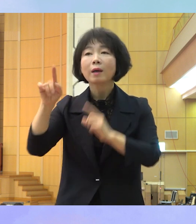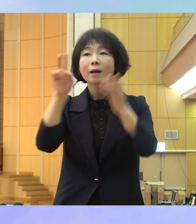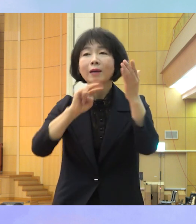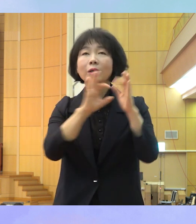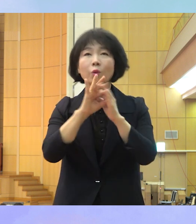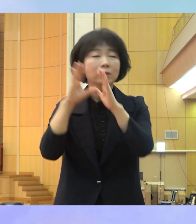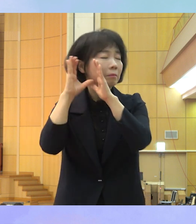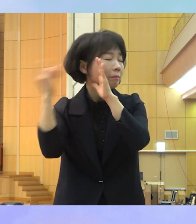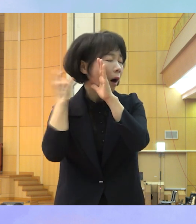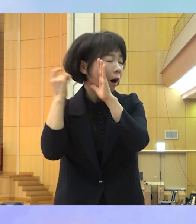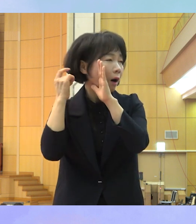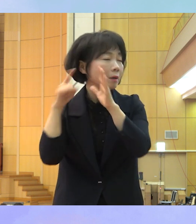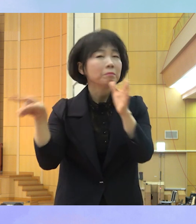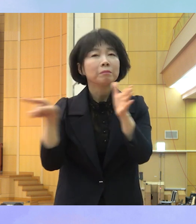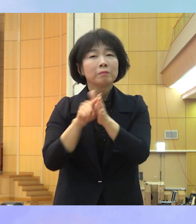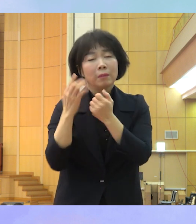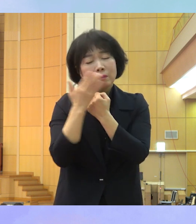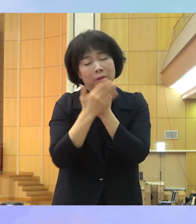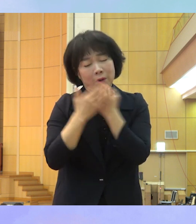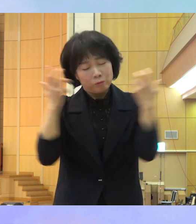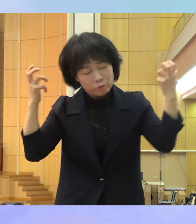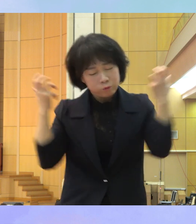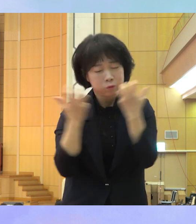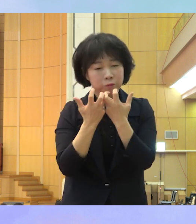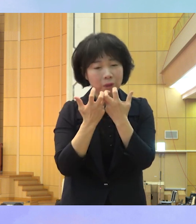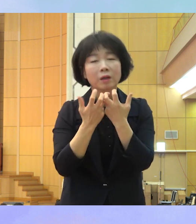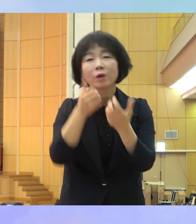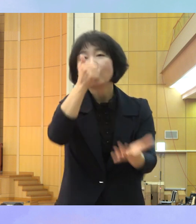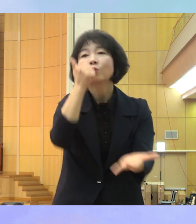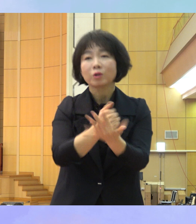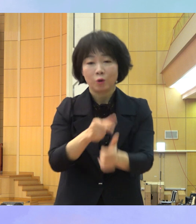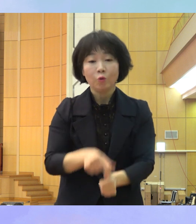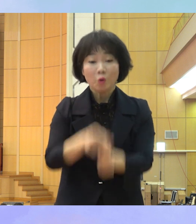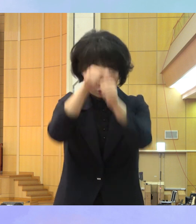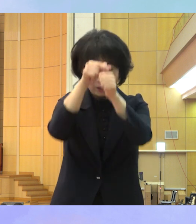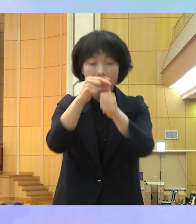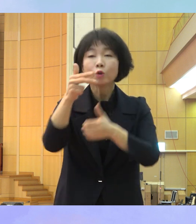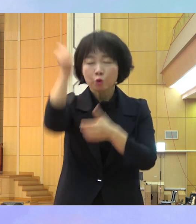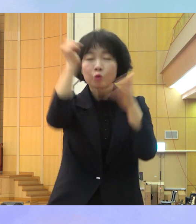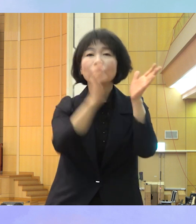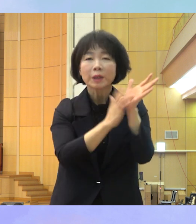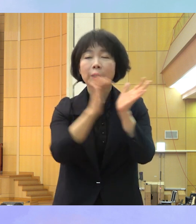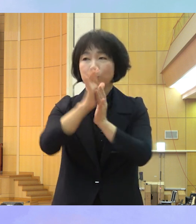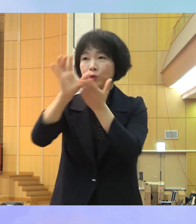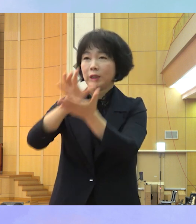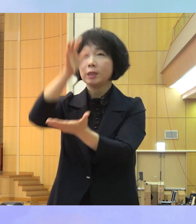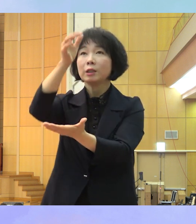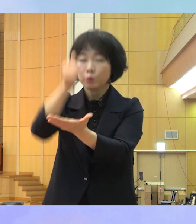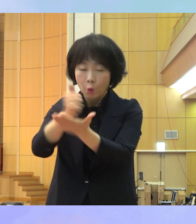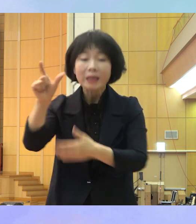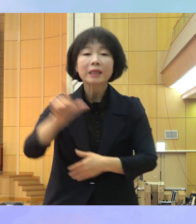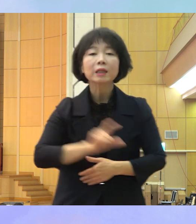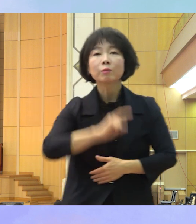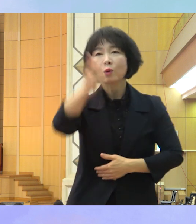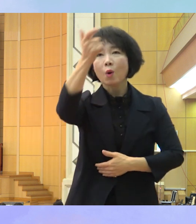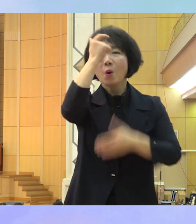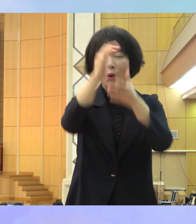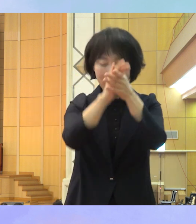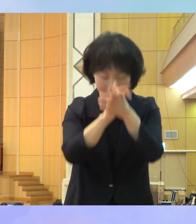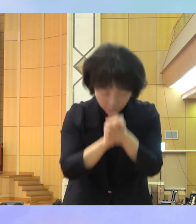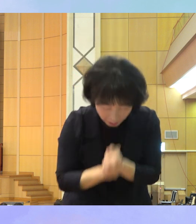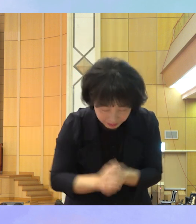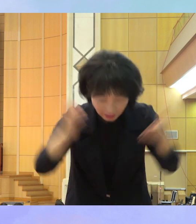은혜가 되도록 함께하여 주실 줄 믿고 죄에서 구원하신 주 예수 그리스도의 이름으로 감사